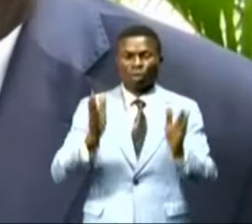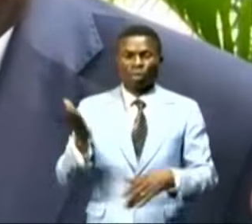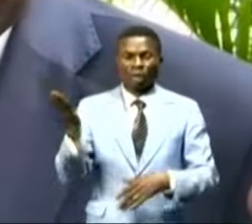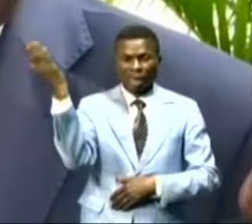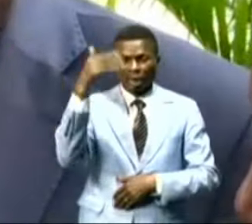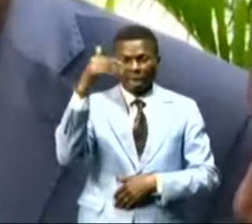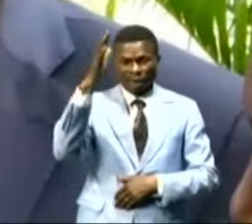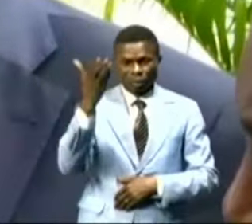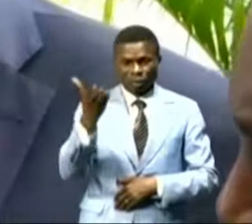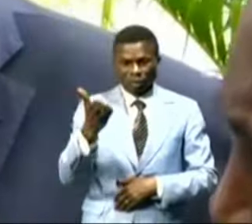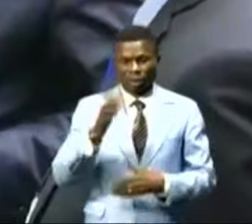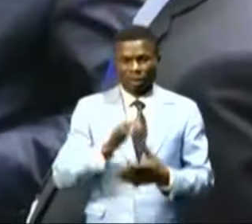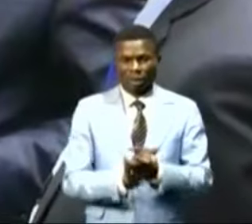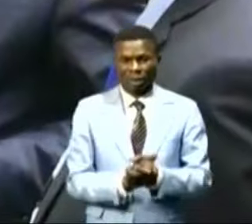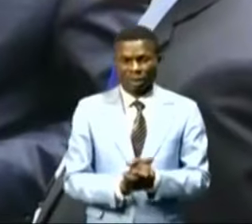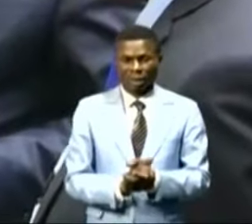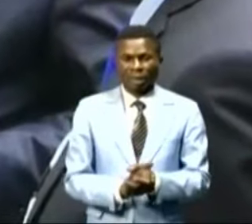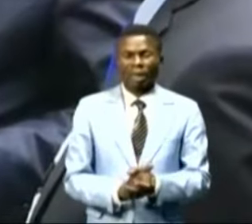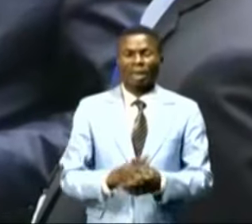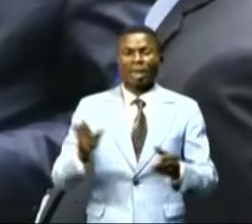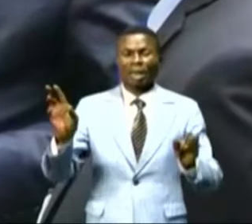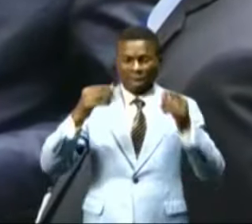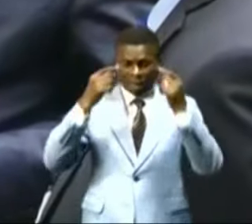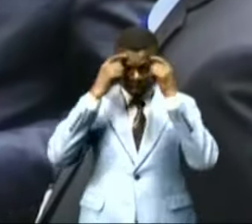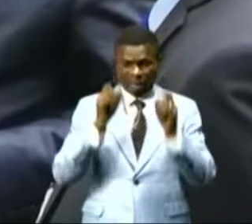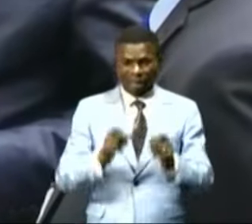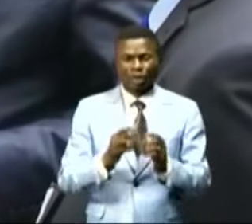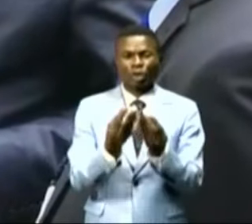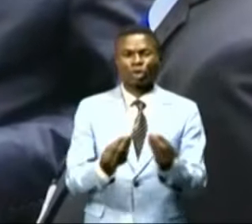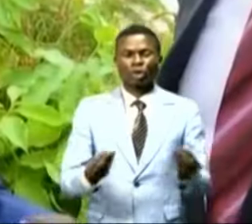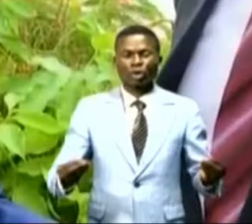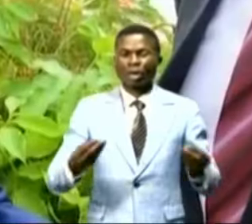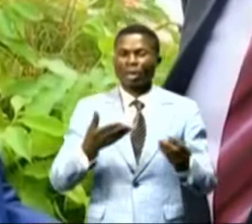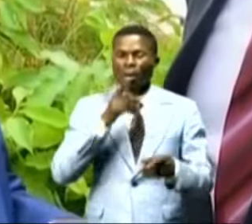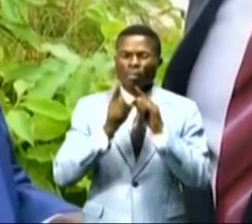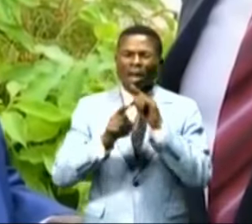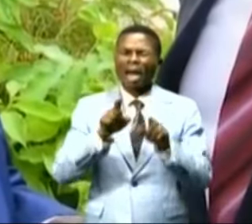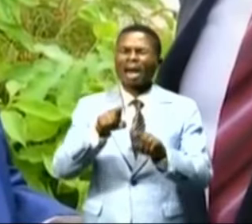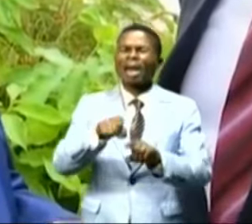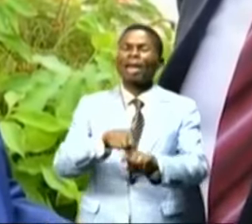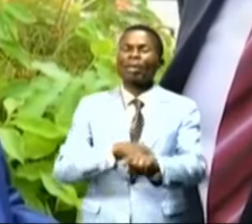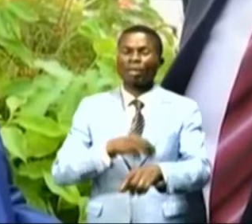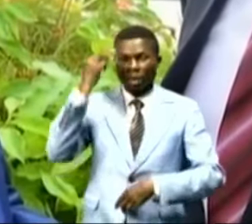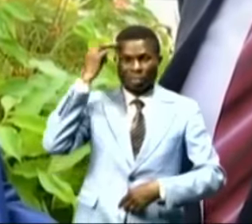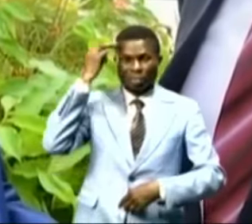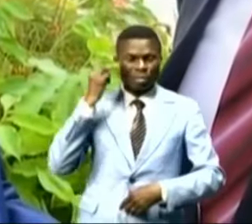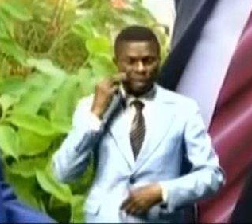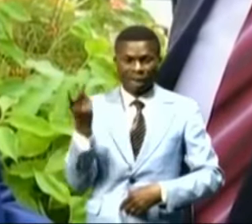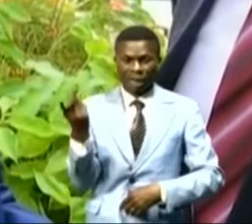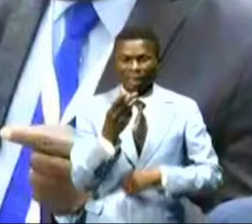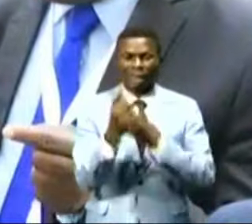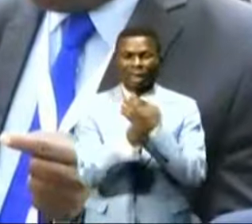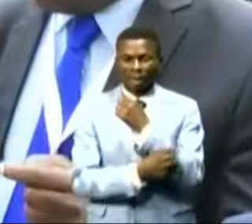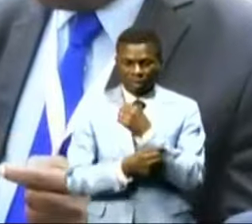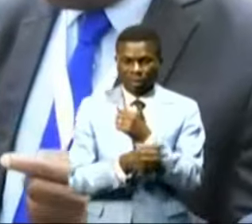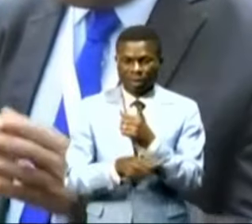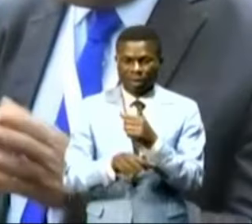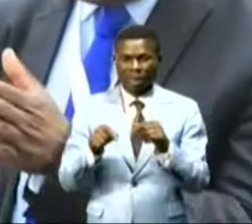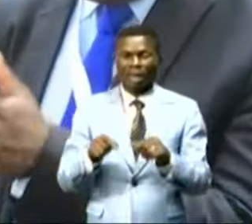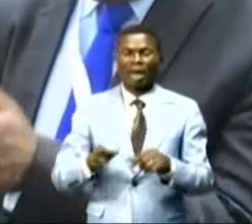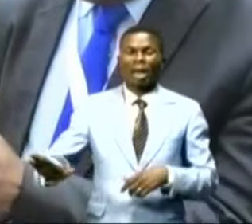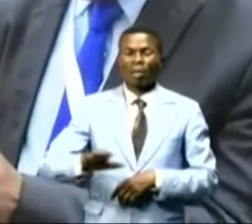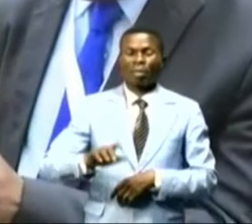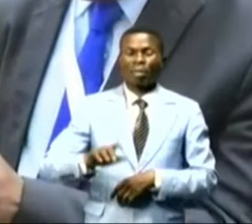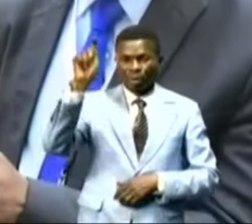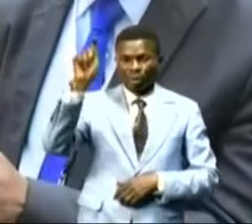Paluku Kaunga. Accord trouvé après un échange de plusieurs heures entre le ministre de ces deux pays, ici en Tanzanie, où